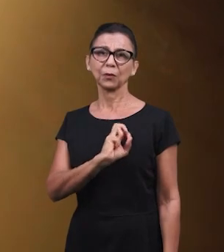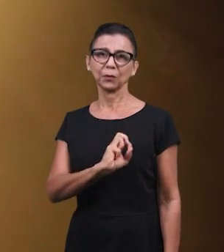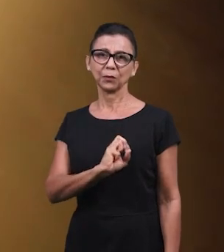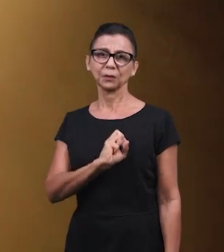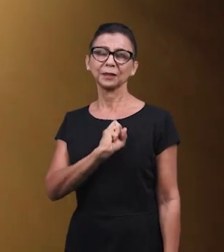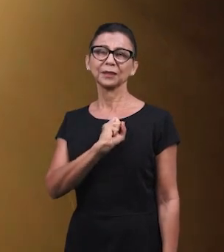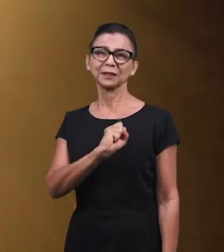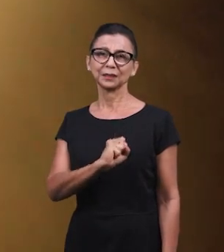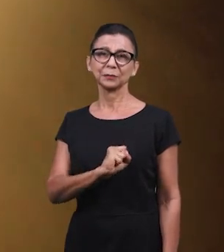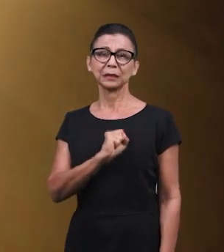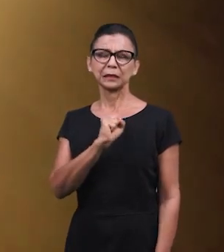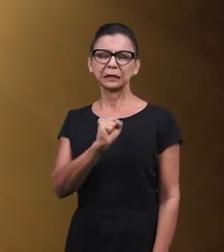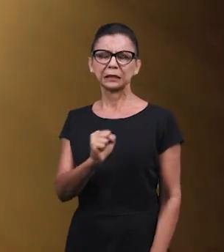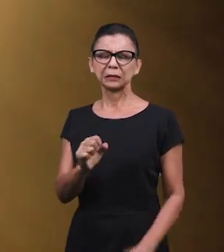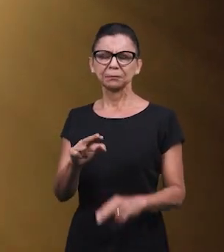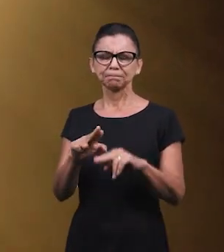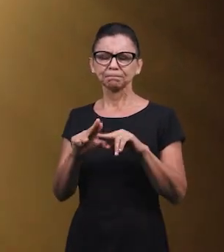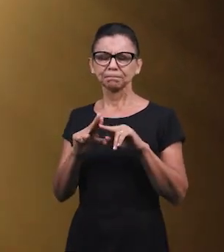духовно,